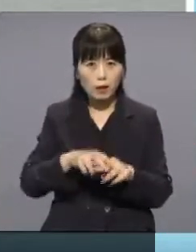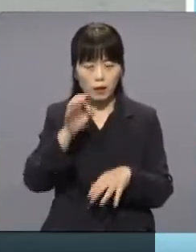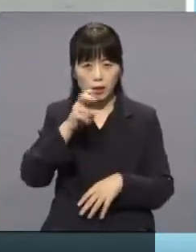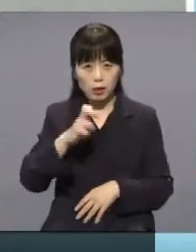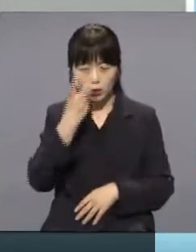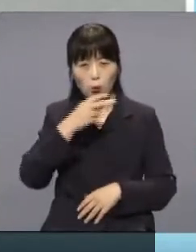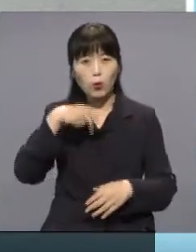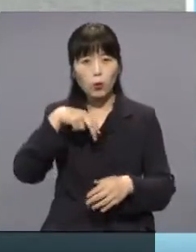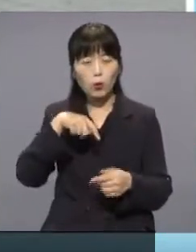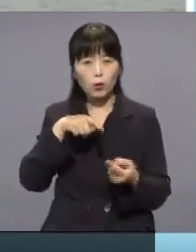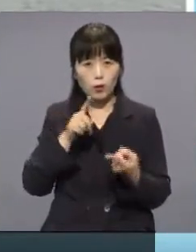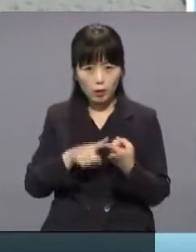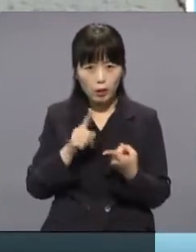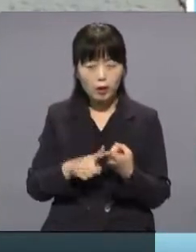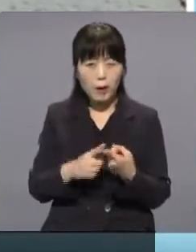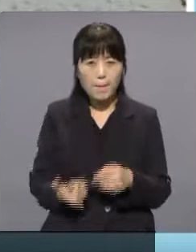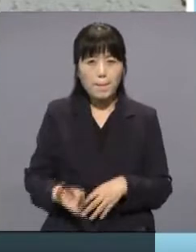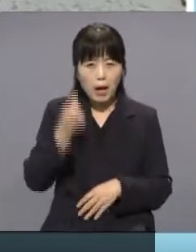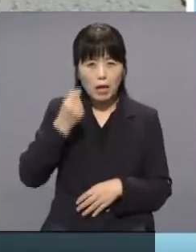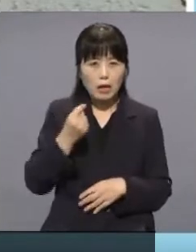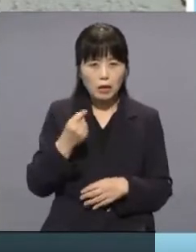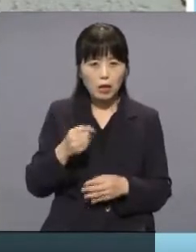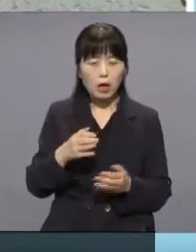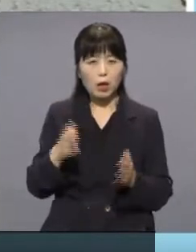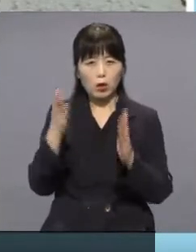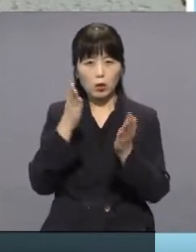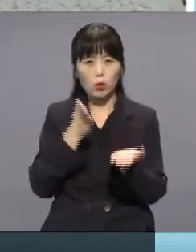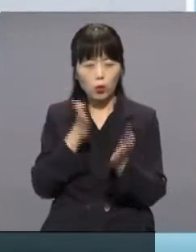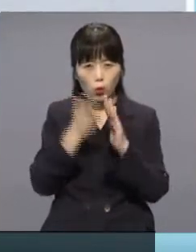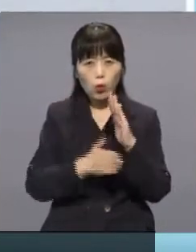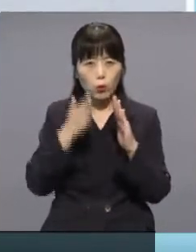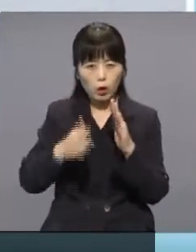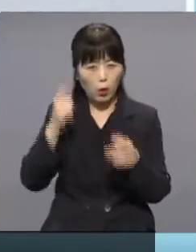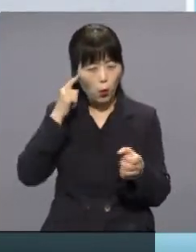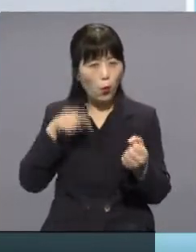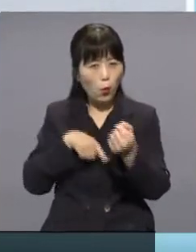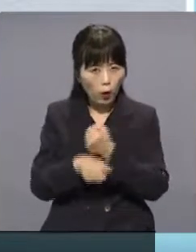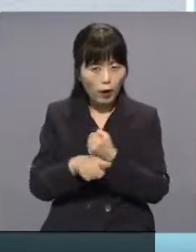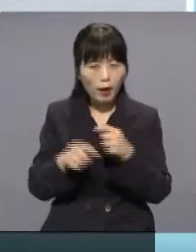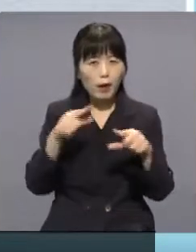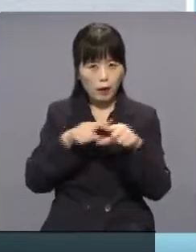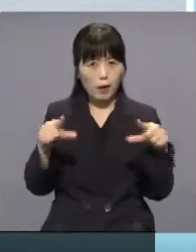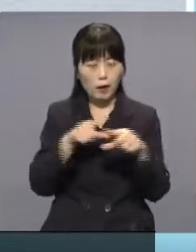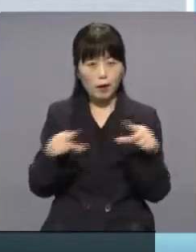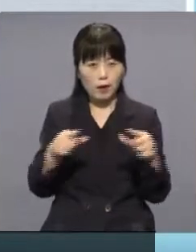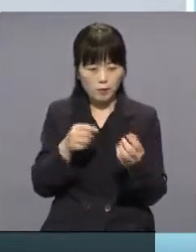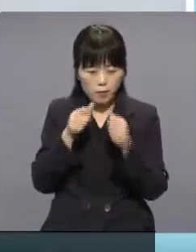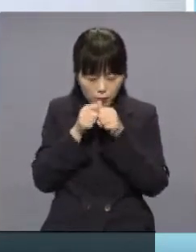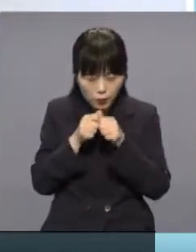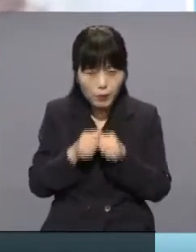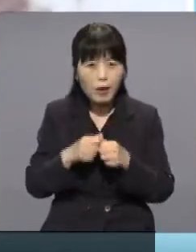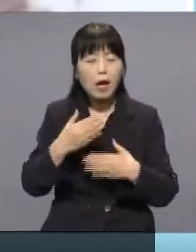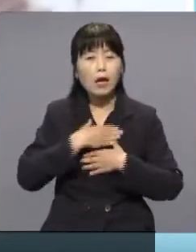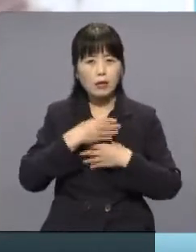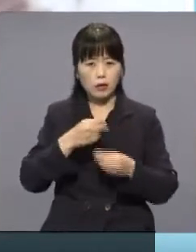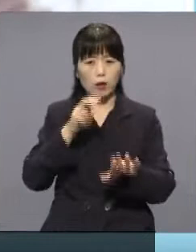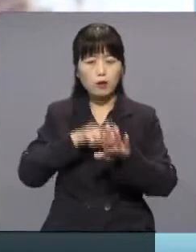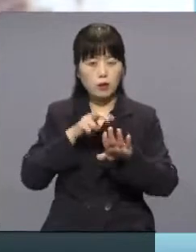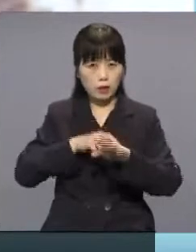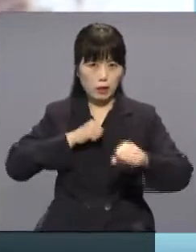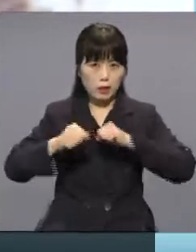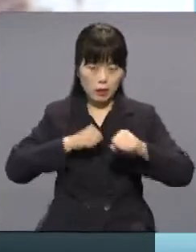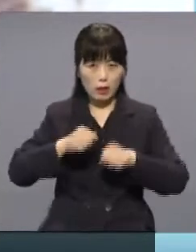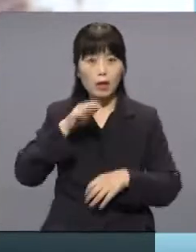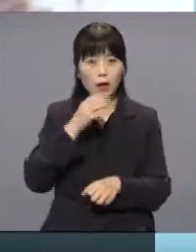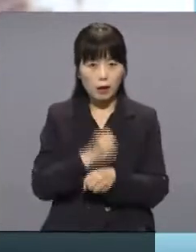임 교육감은 최대한 빠 시일 내에 공인된 전문 기관에서 과학적이고 객관적인 정밀한 안전 진단을 실시하겠다